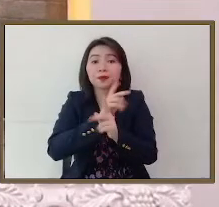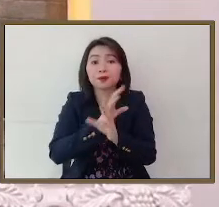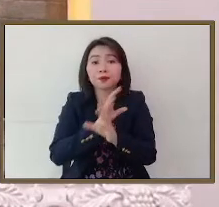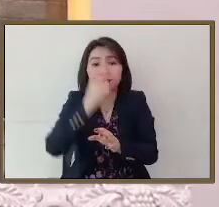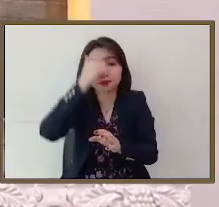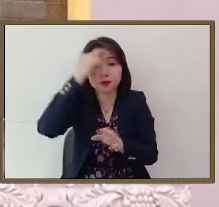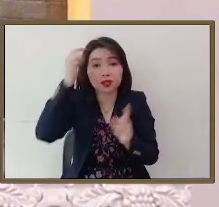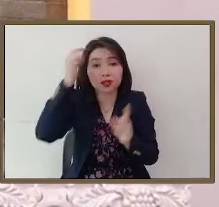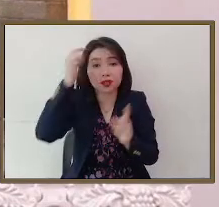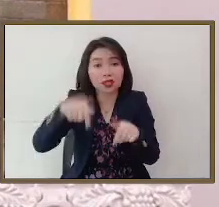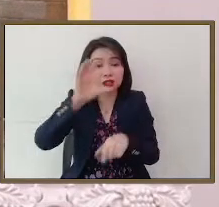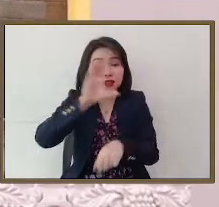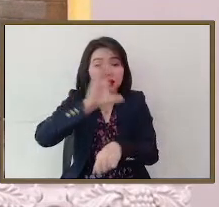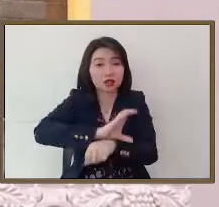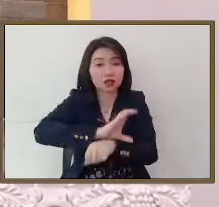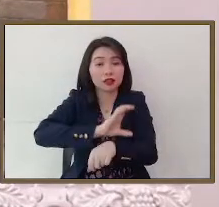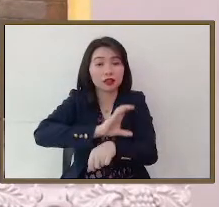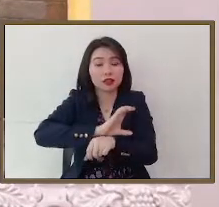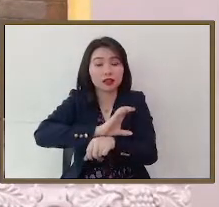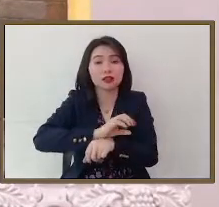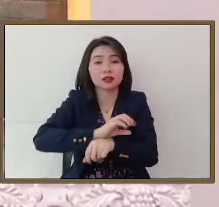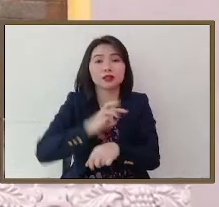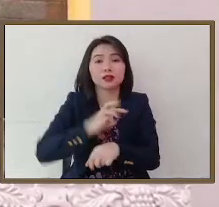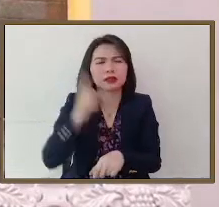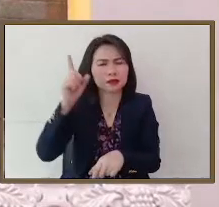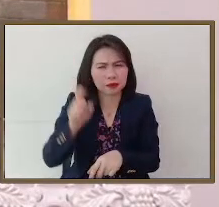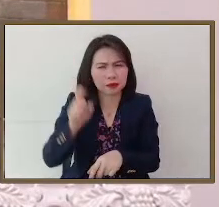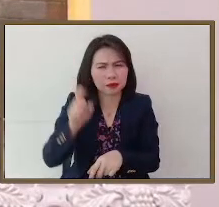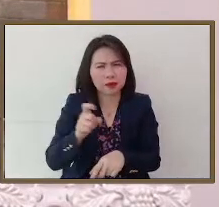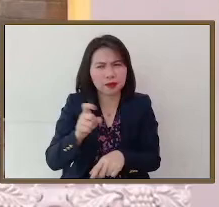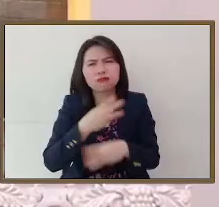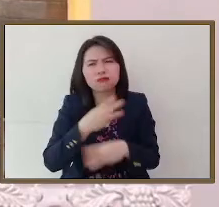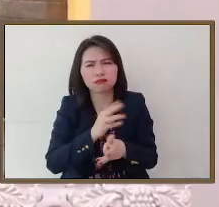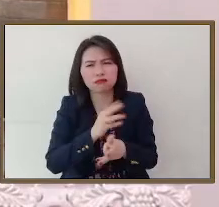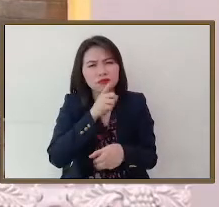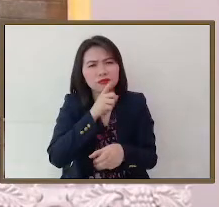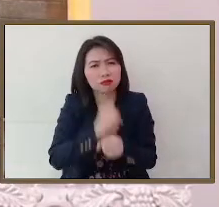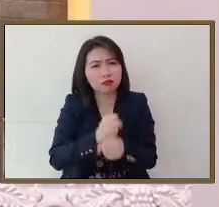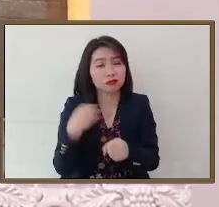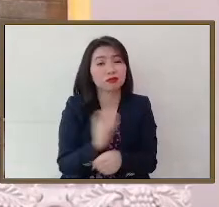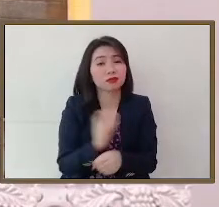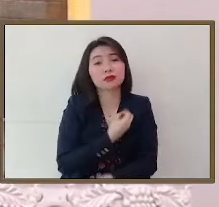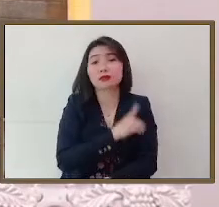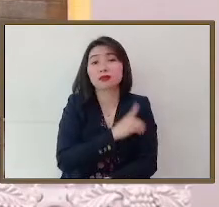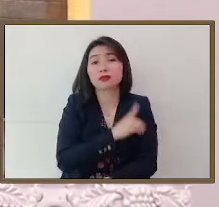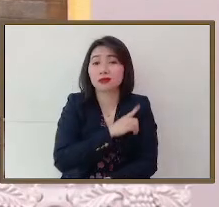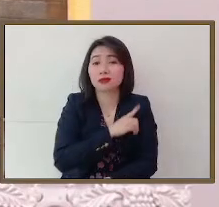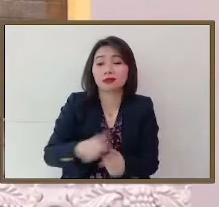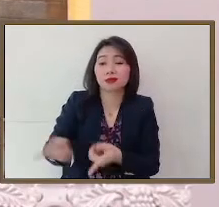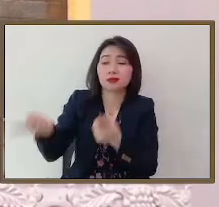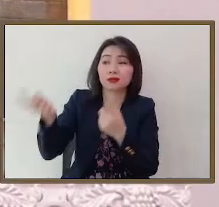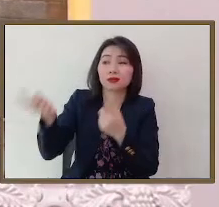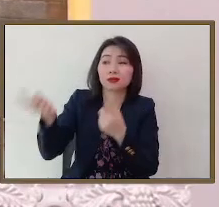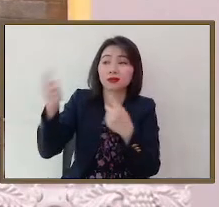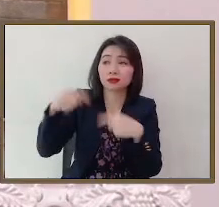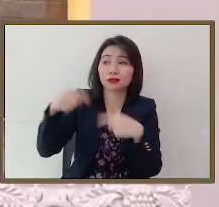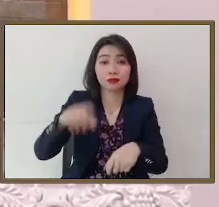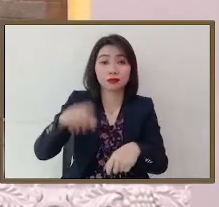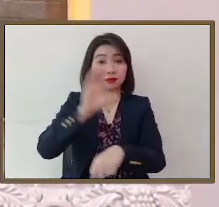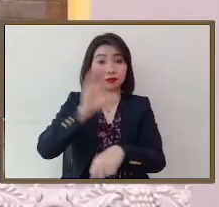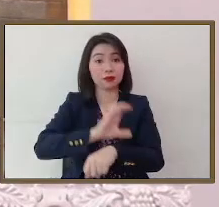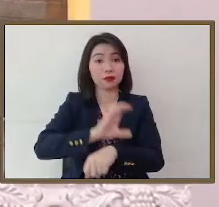ng simbahan, akalain niyo po ito, siguraduhin natin mabuti. Yung desire natin na pumunta sa church, it should be